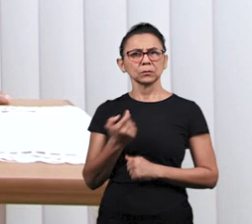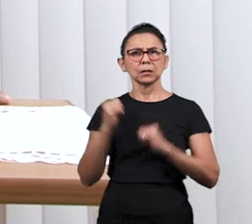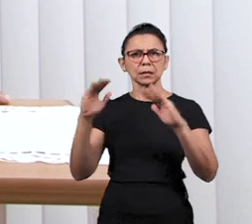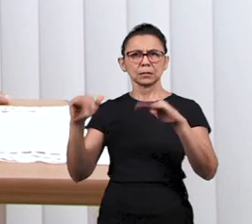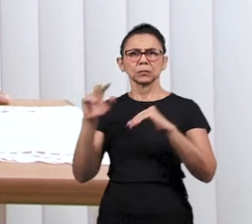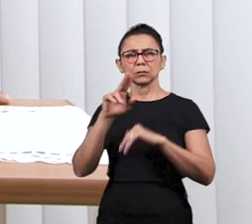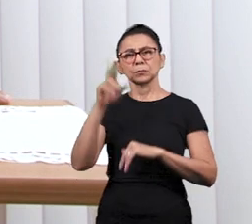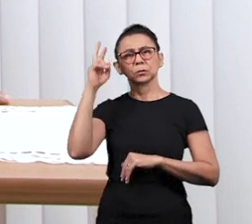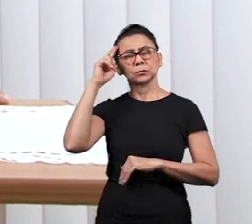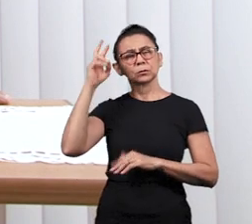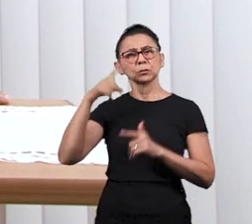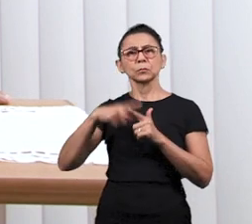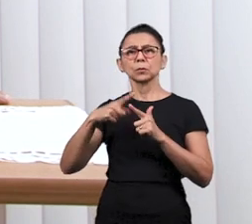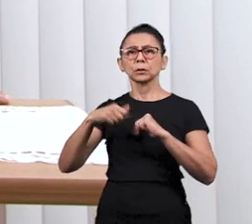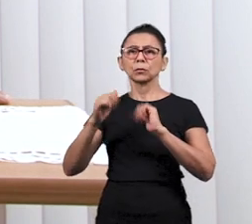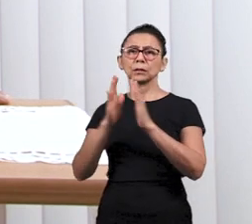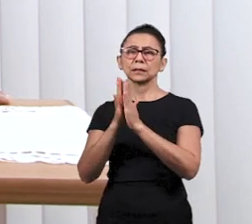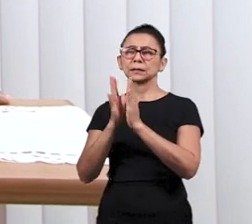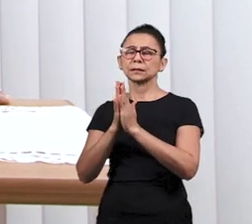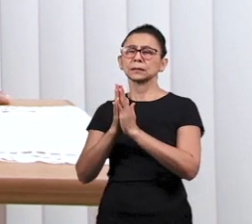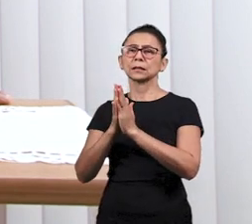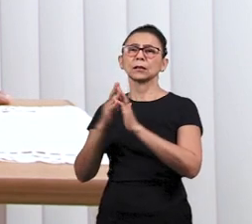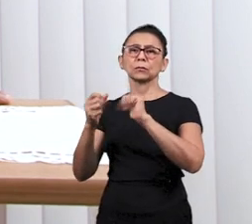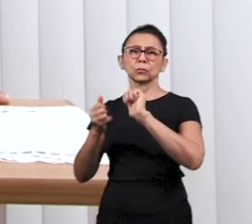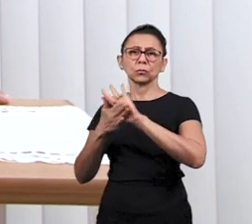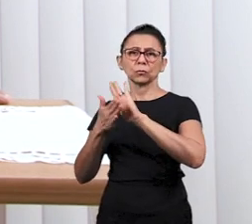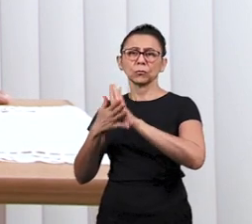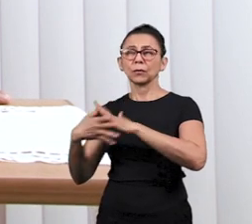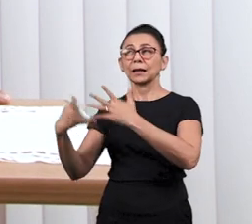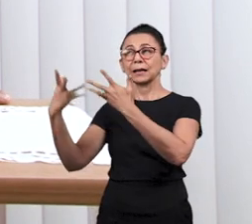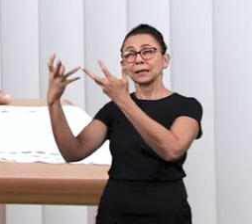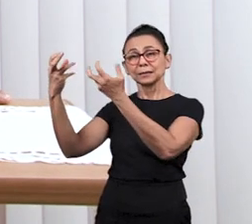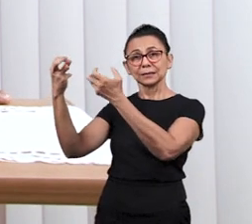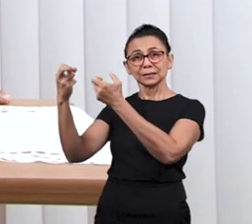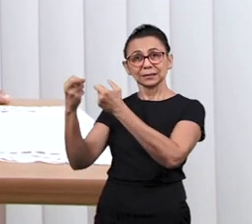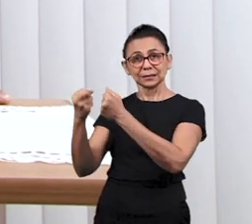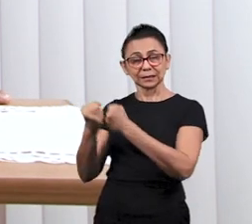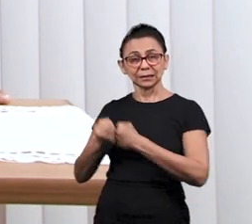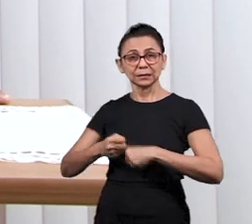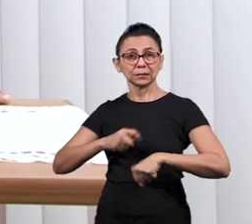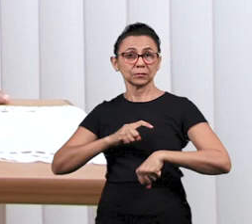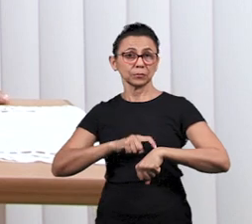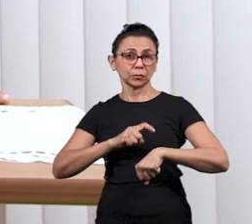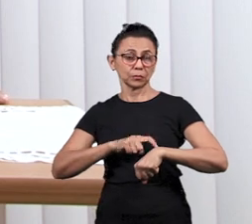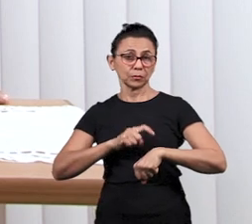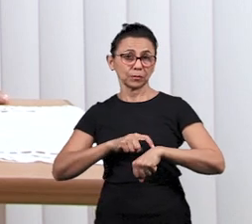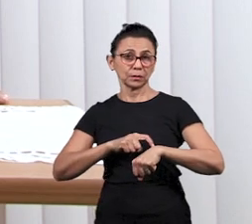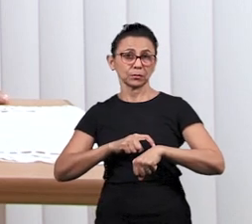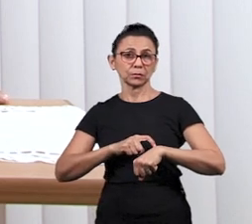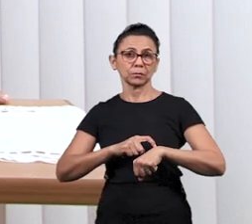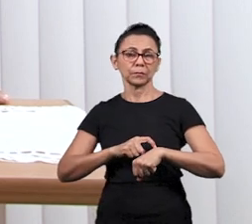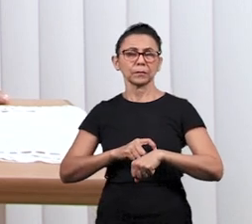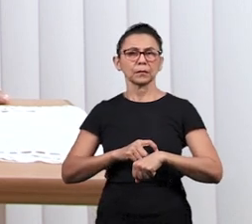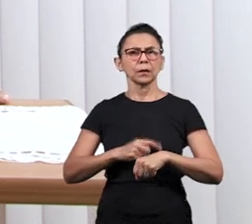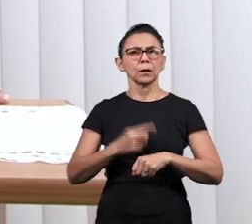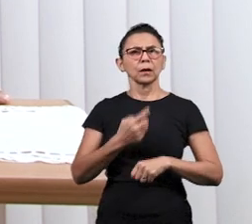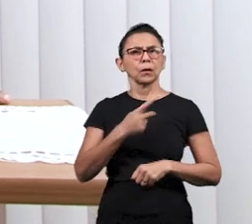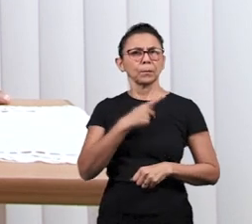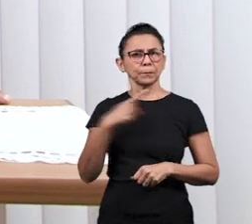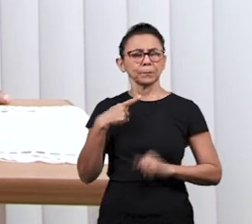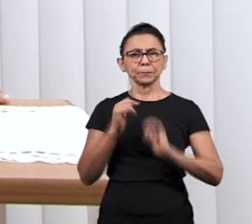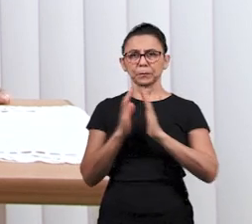Мы поклоняемся Господу, потому что Он слышит хвалу нашу, Он слышит молитвы